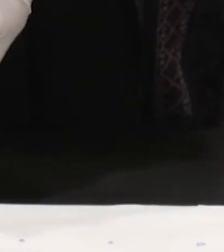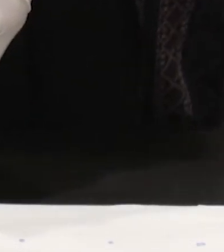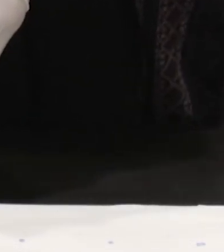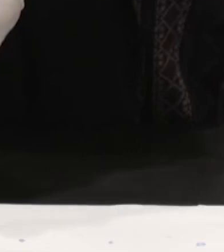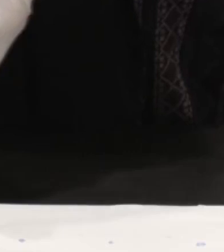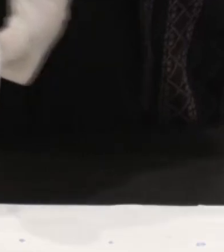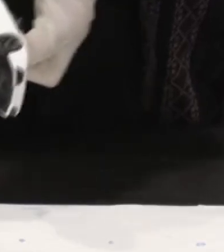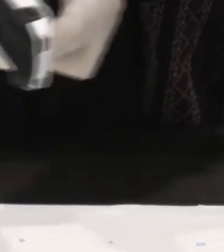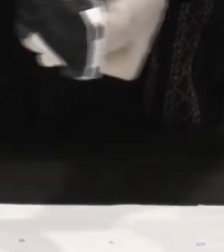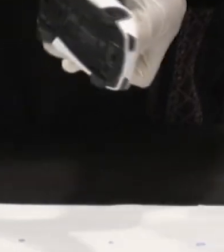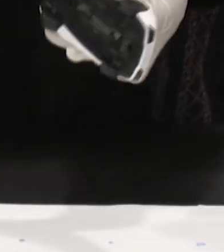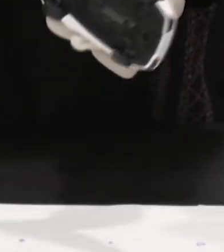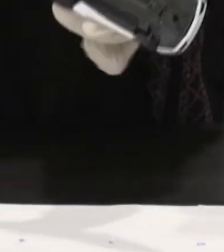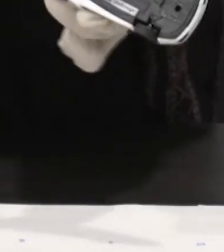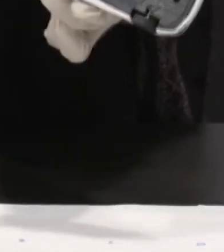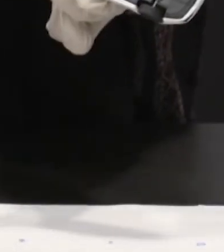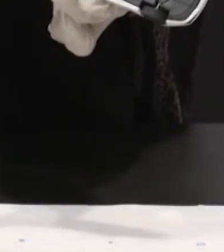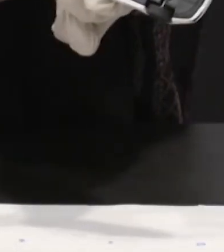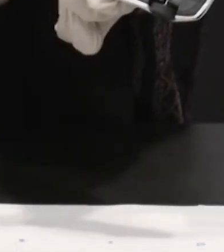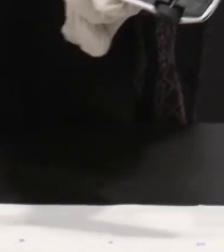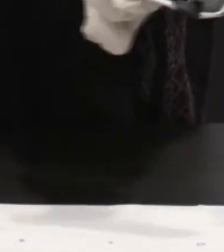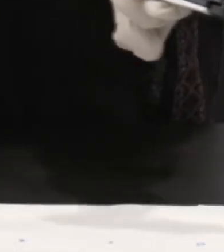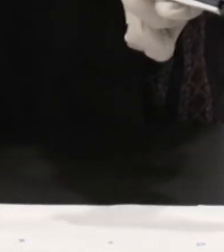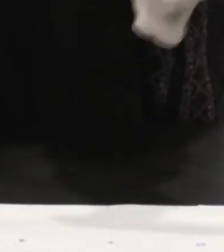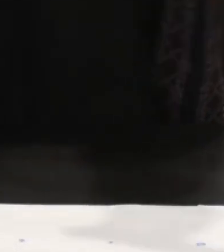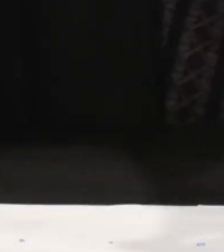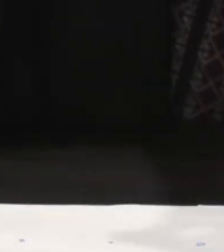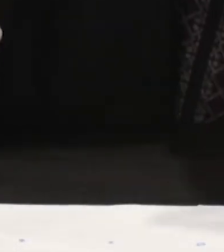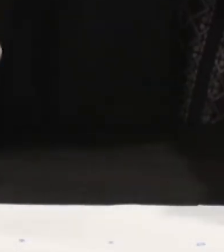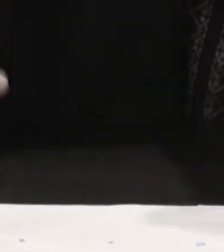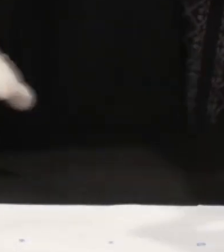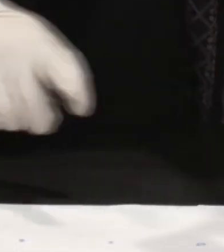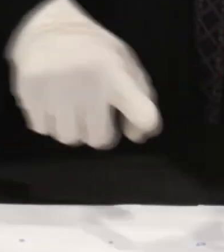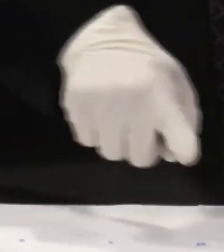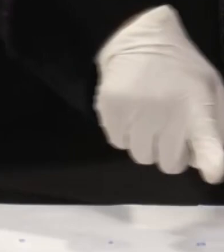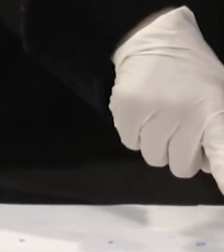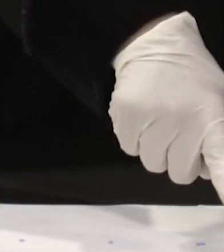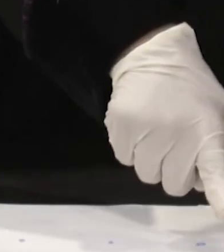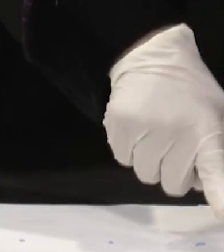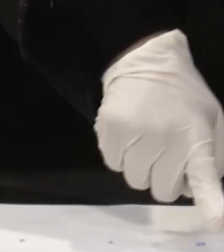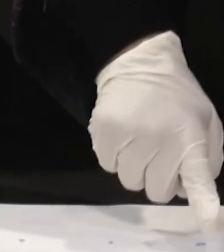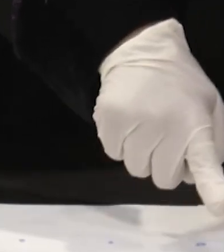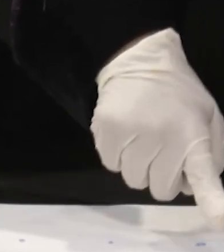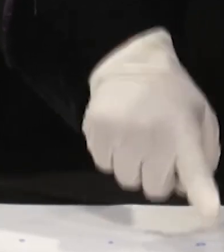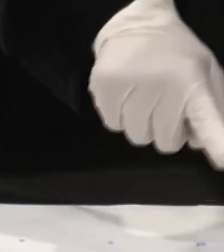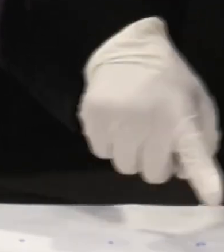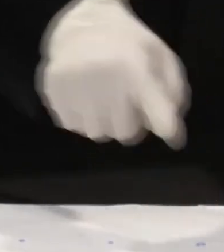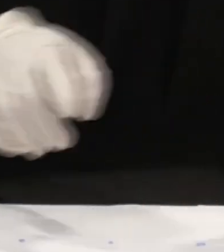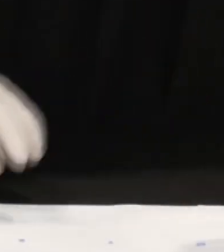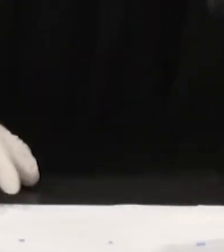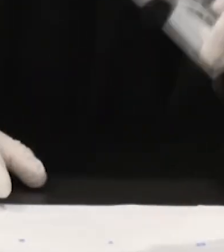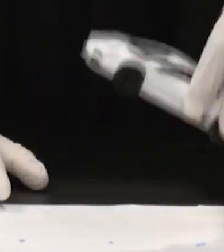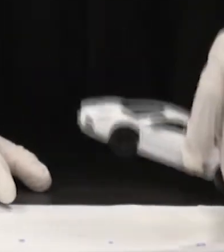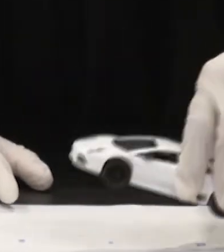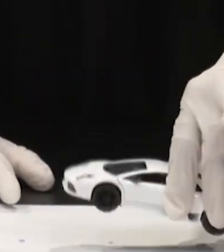الشكل تمام بعدها هنا تشكل حبر لدينا ماذا سافعل عند نقطه الصفر بدايه نقطه